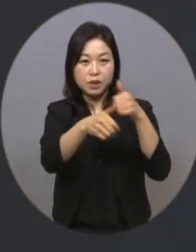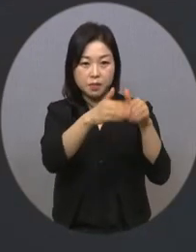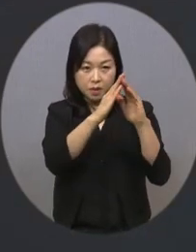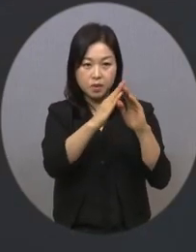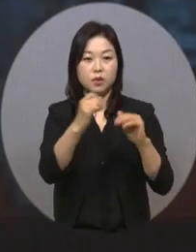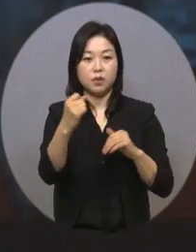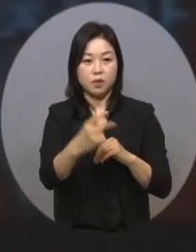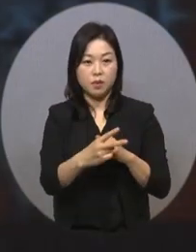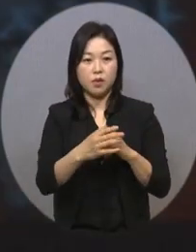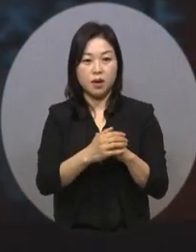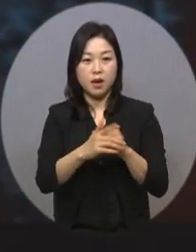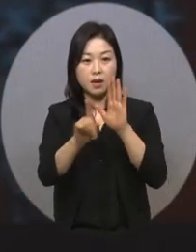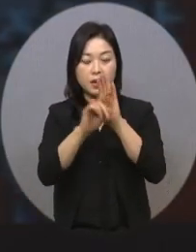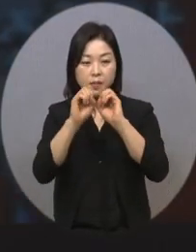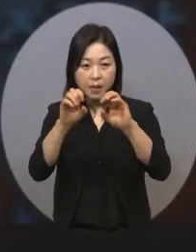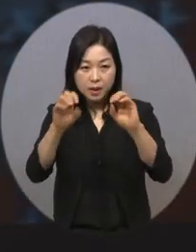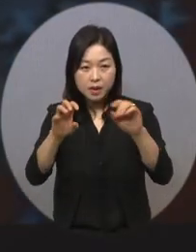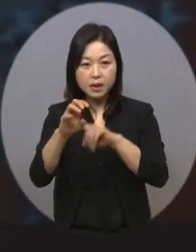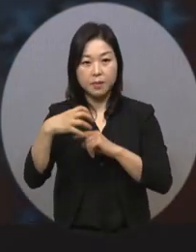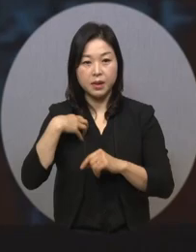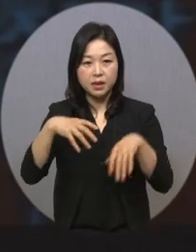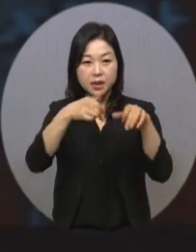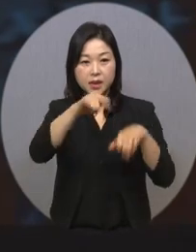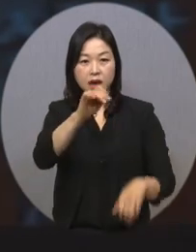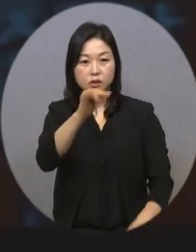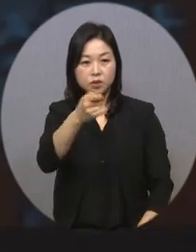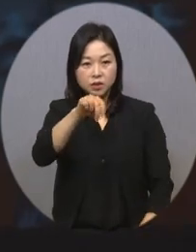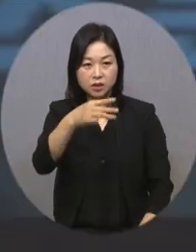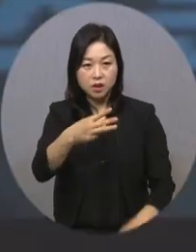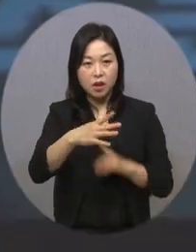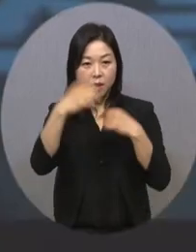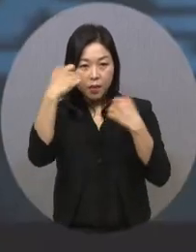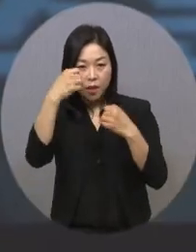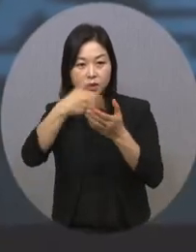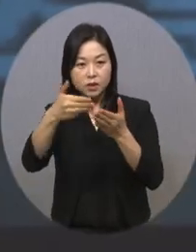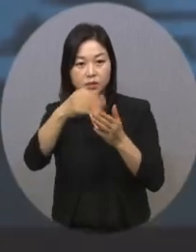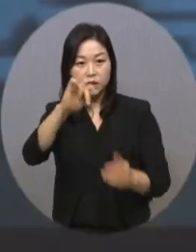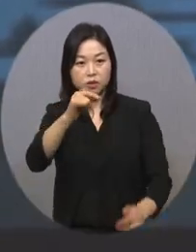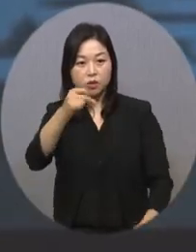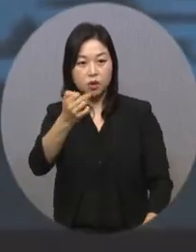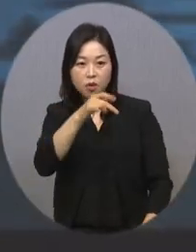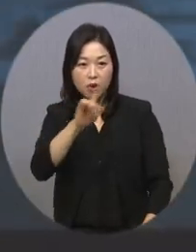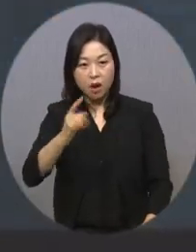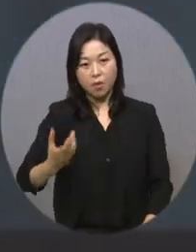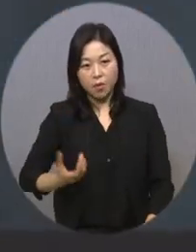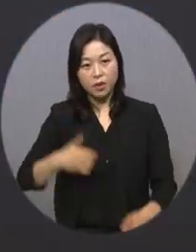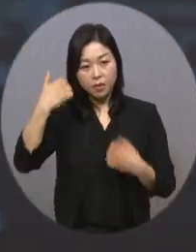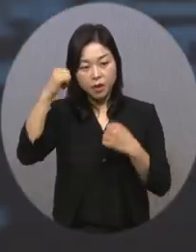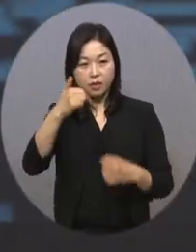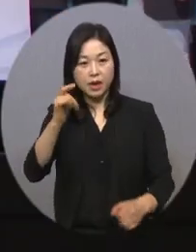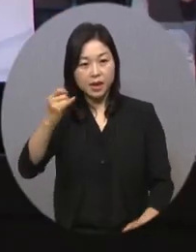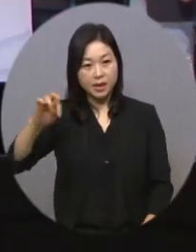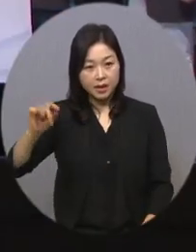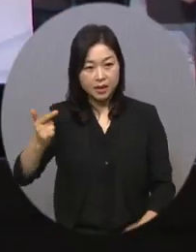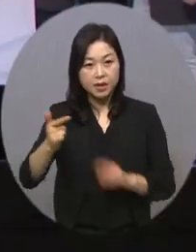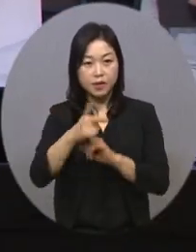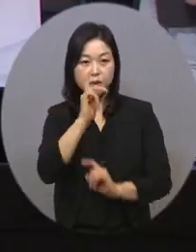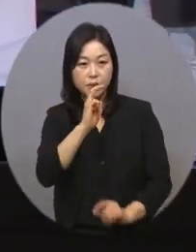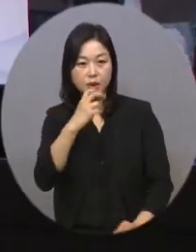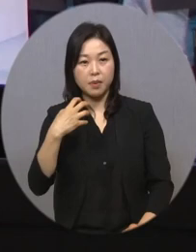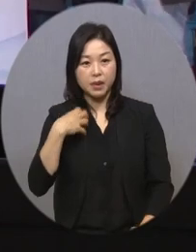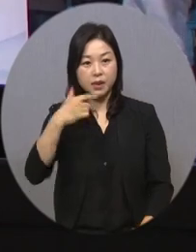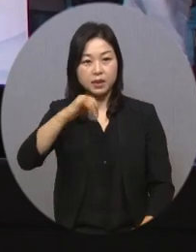출범과 캠페인 그림을 맡은 강종렬 화백, 배우이면서 화계인 윤송아, 모델이자 배우인 나예린, 노래를 맡은